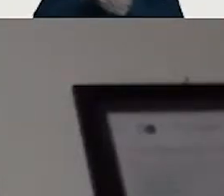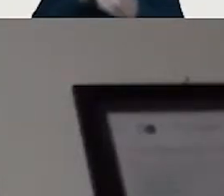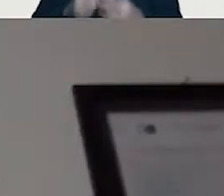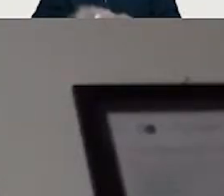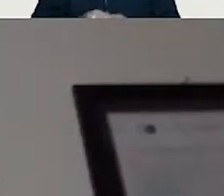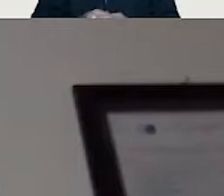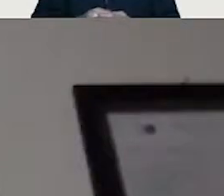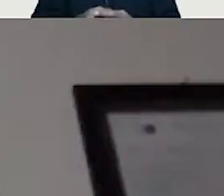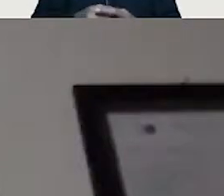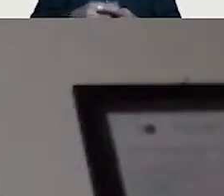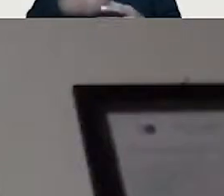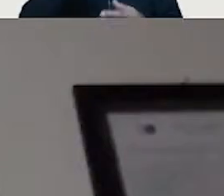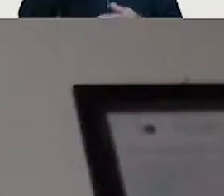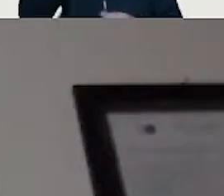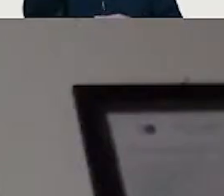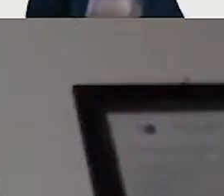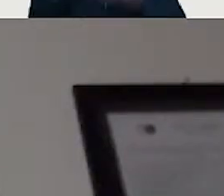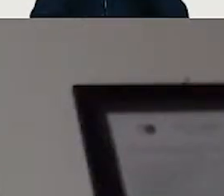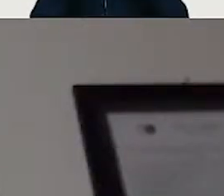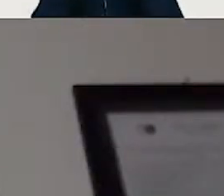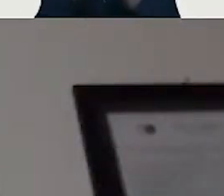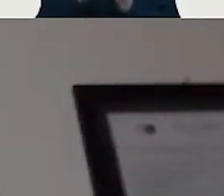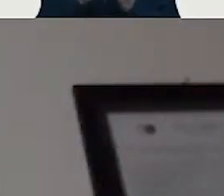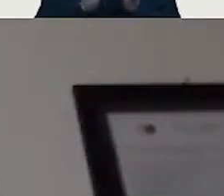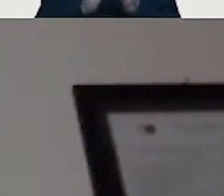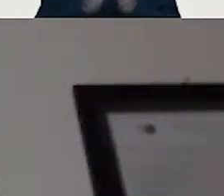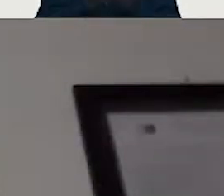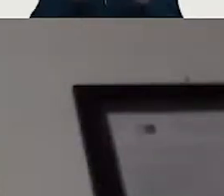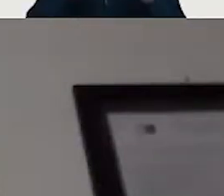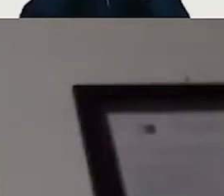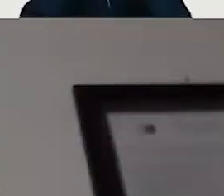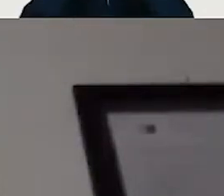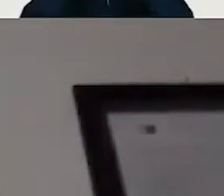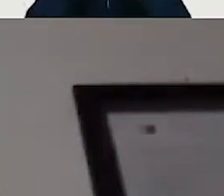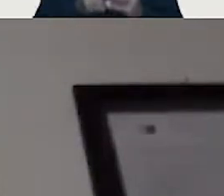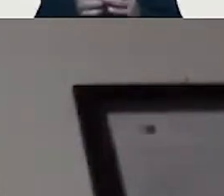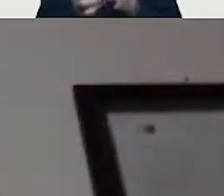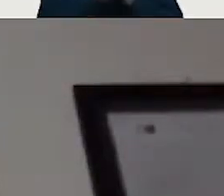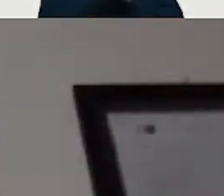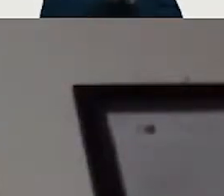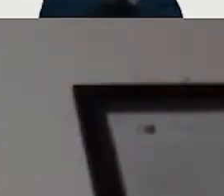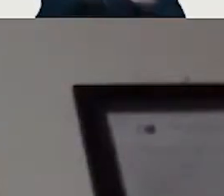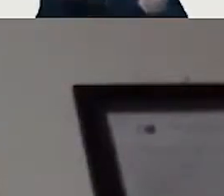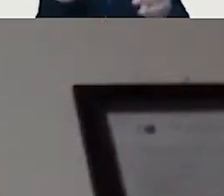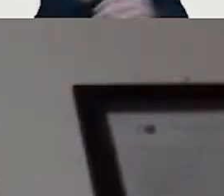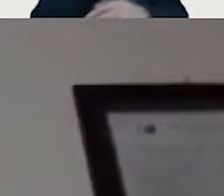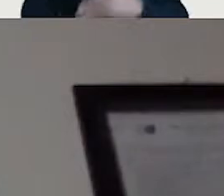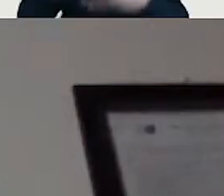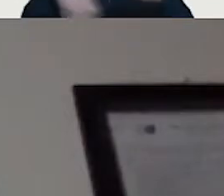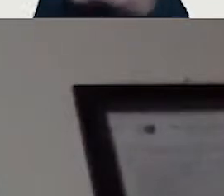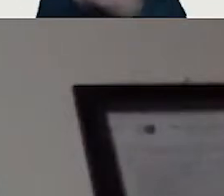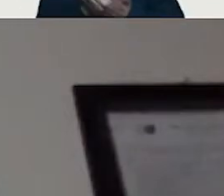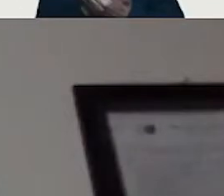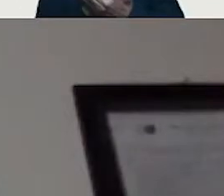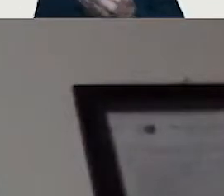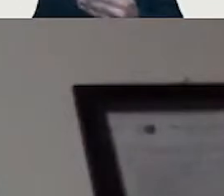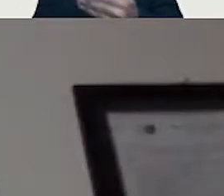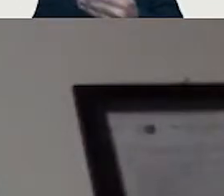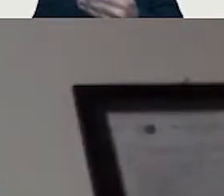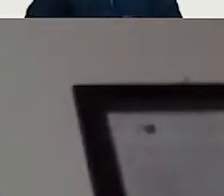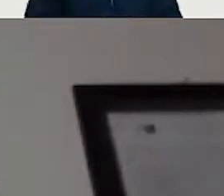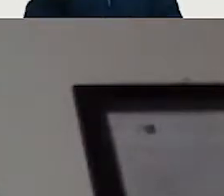pembahasan belajar Alkitab Interactive online tuntun kami semua alat-alat yang kami gunakan